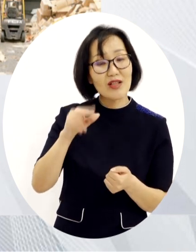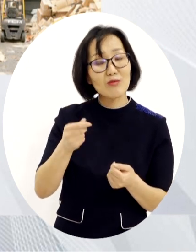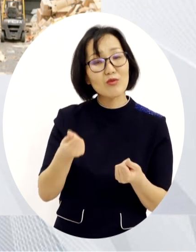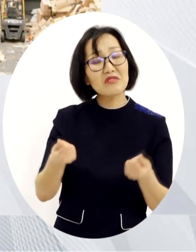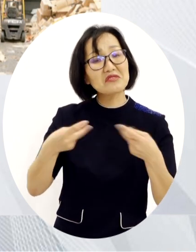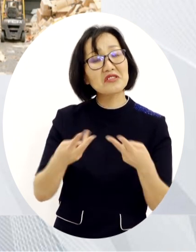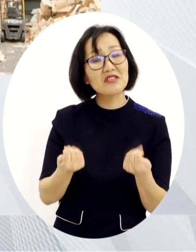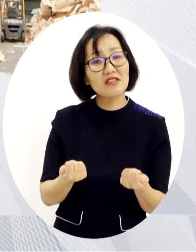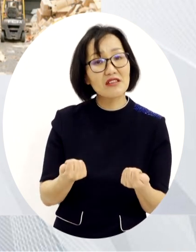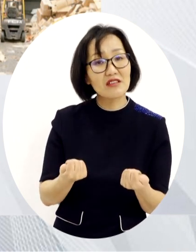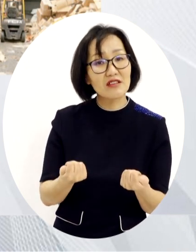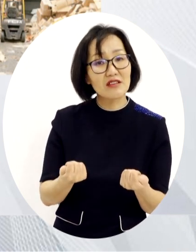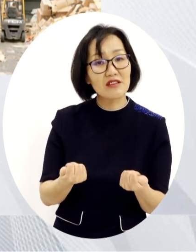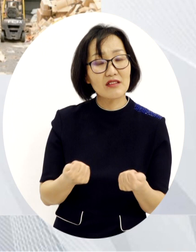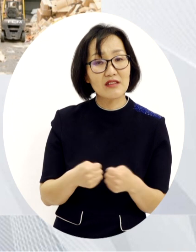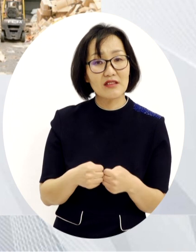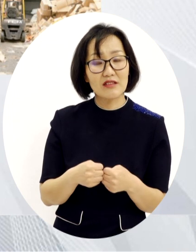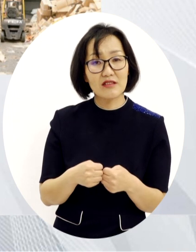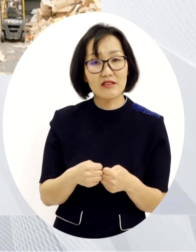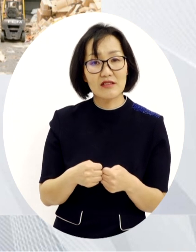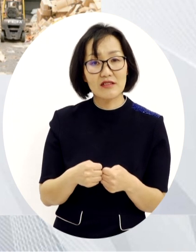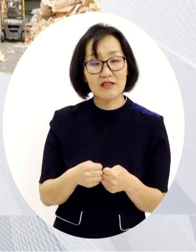Тэгвэл хэдэн төгрөгтэй болсон байна?